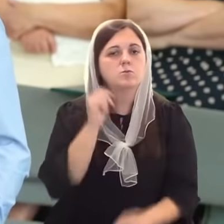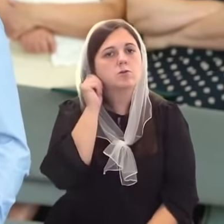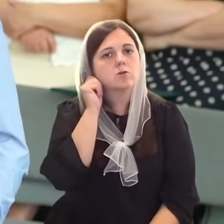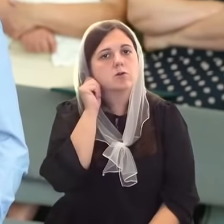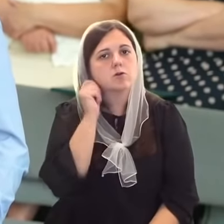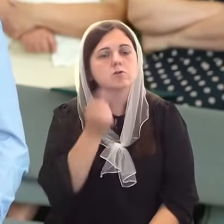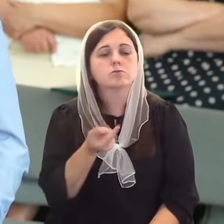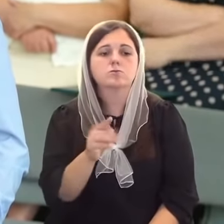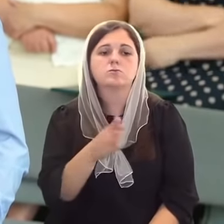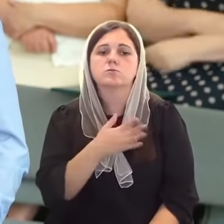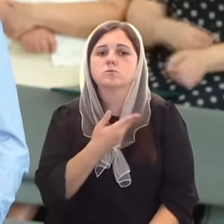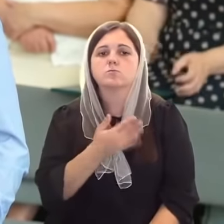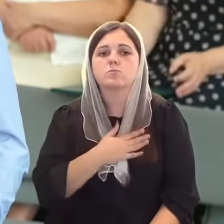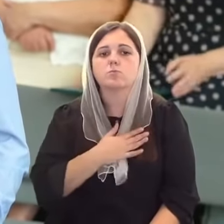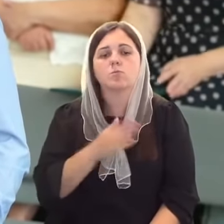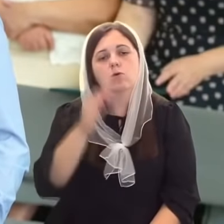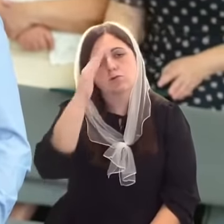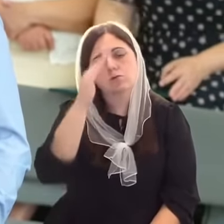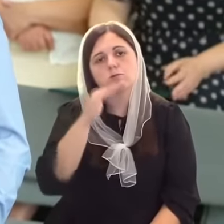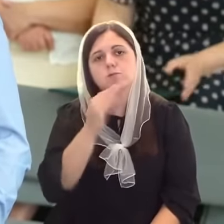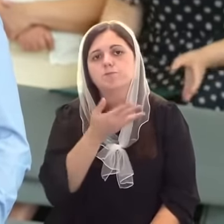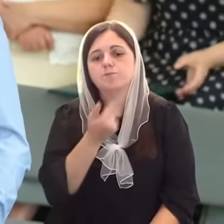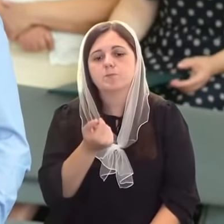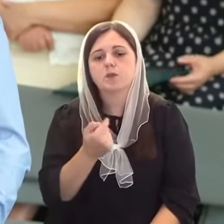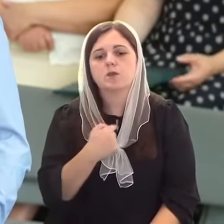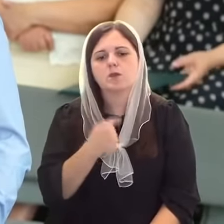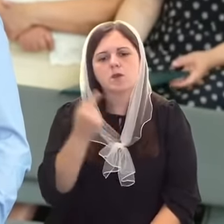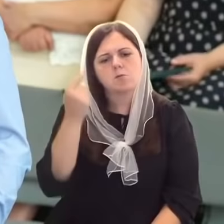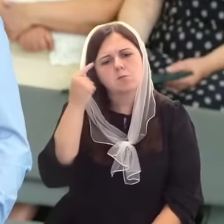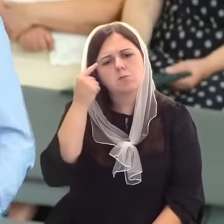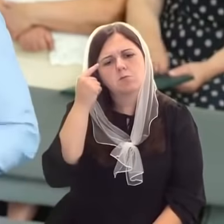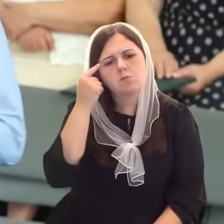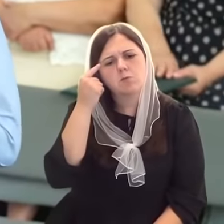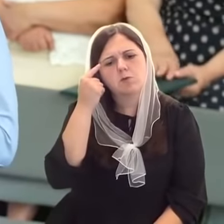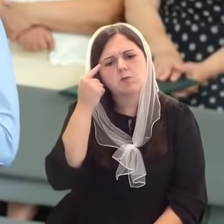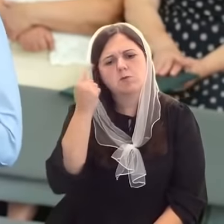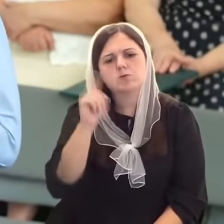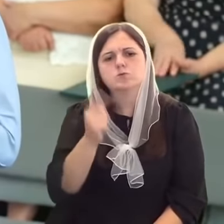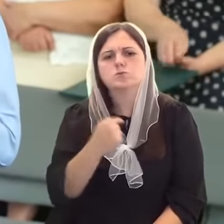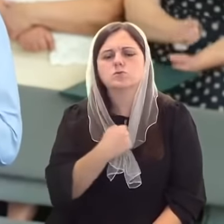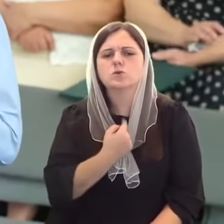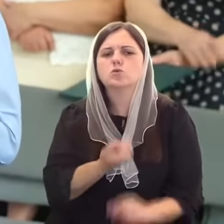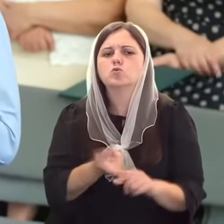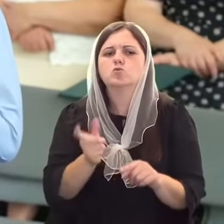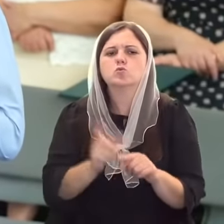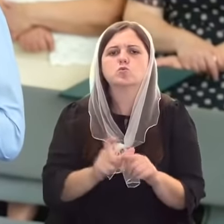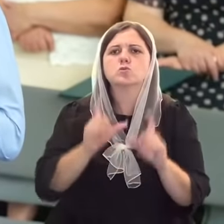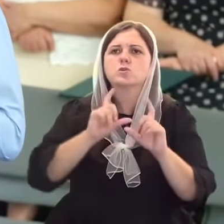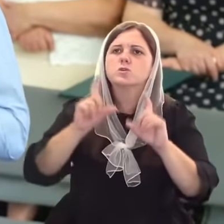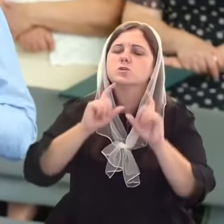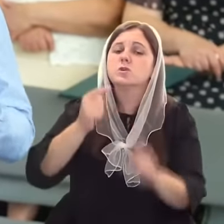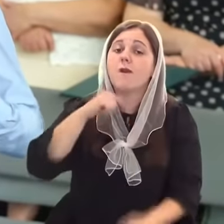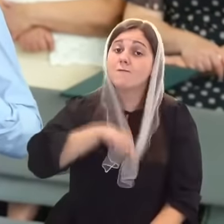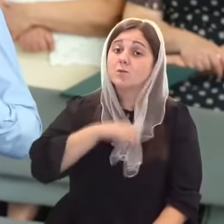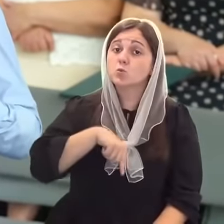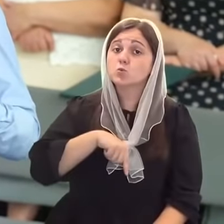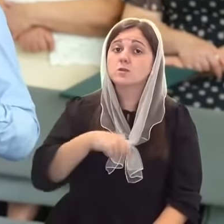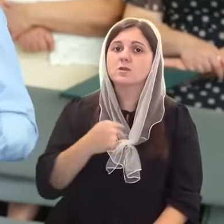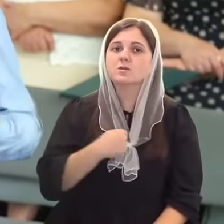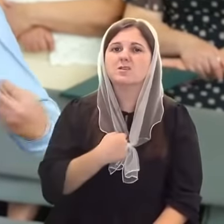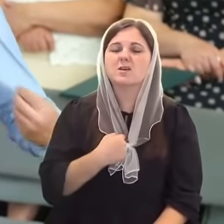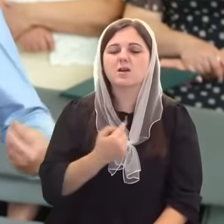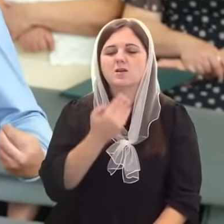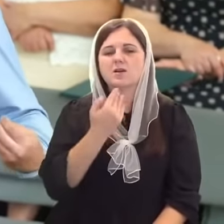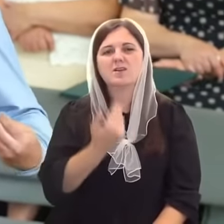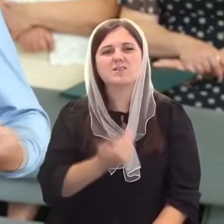было моего отца. И я помню, что я очень сильно кричал внутри. Я не хотел показаться слабым